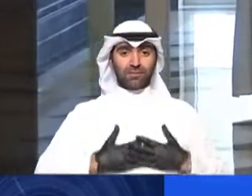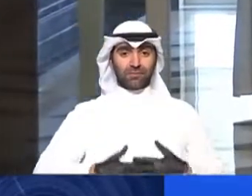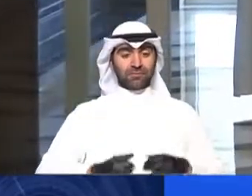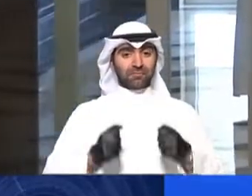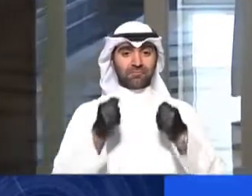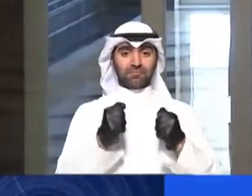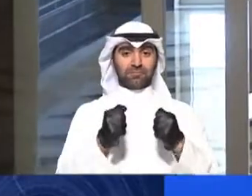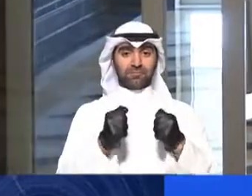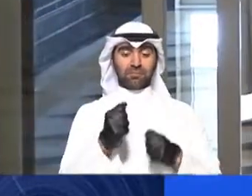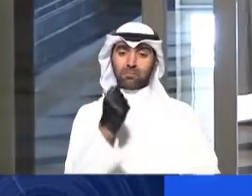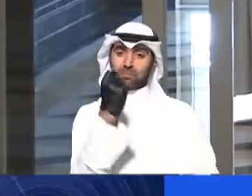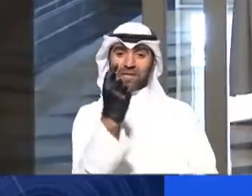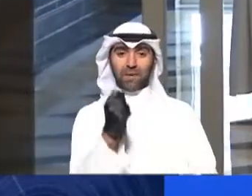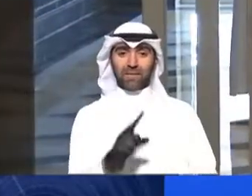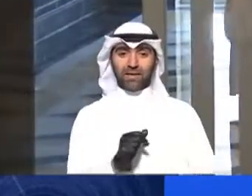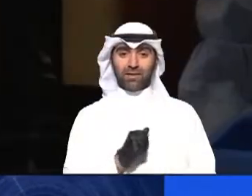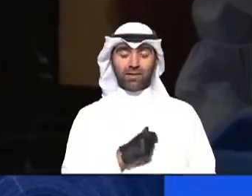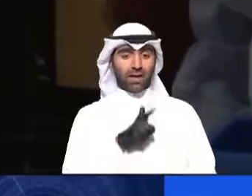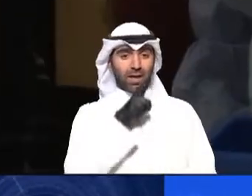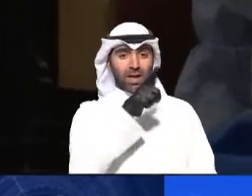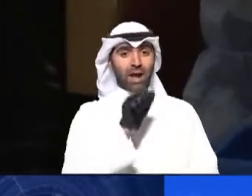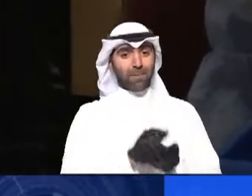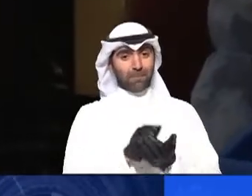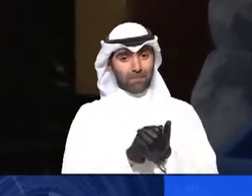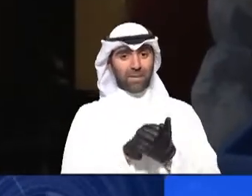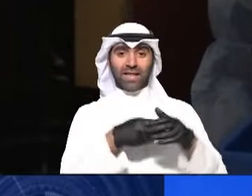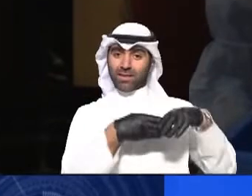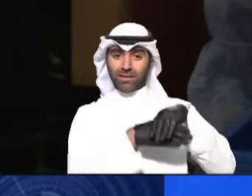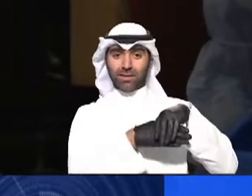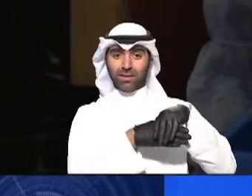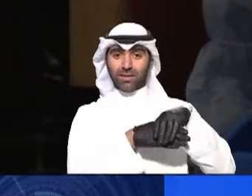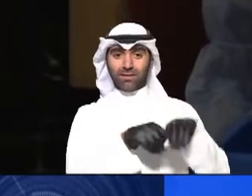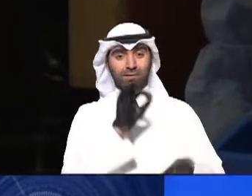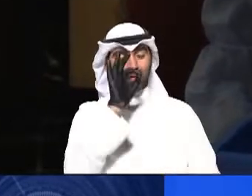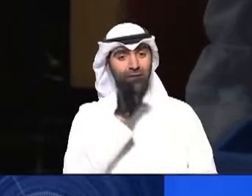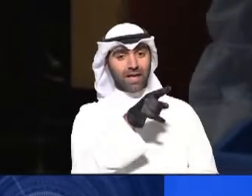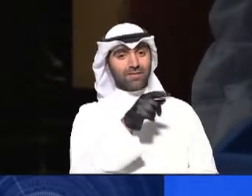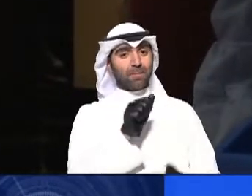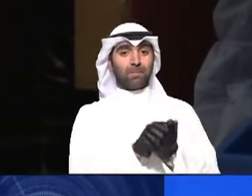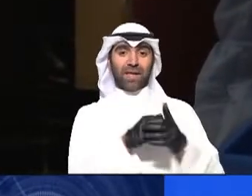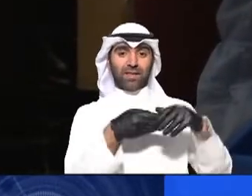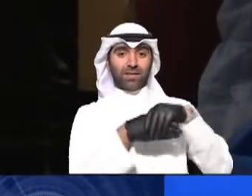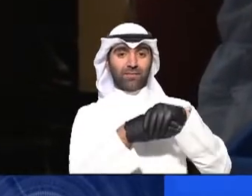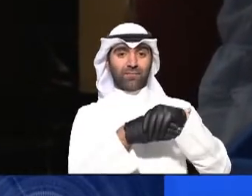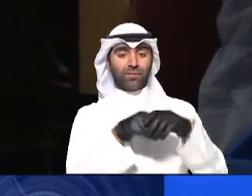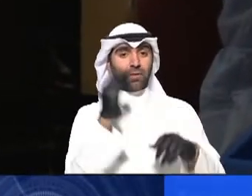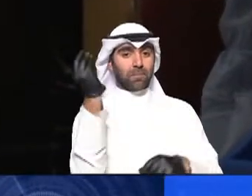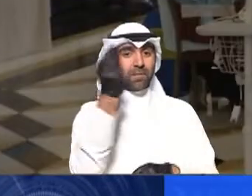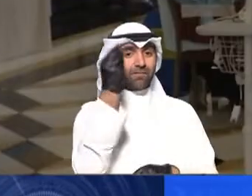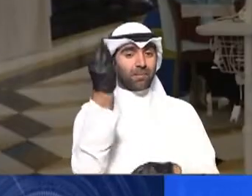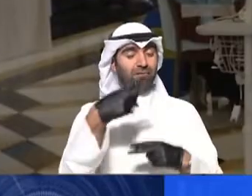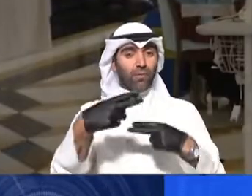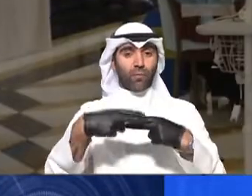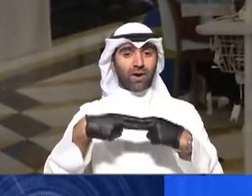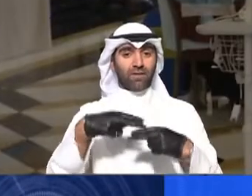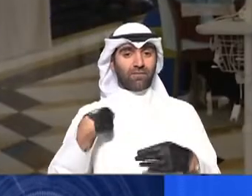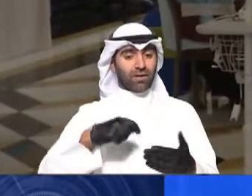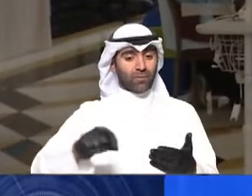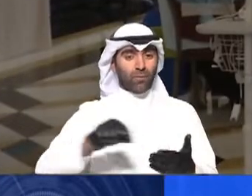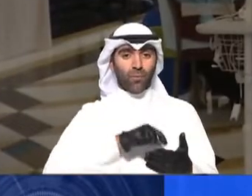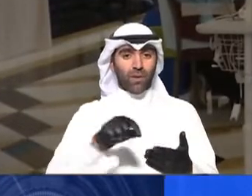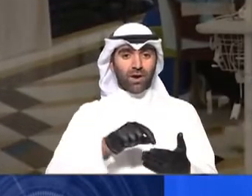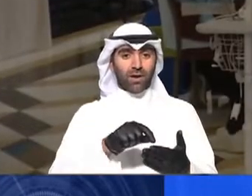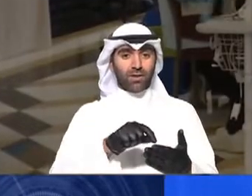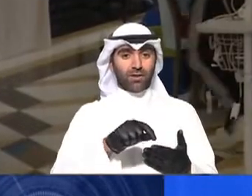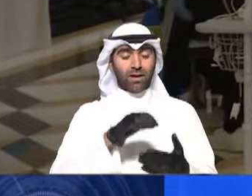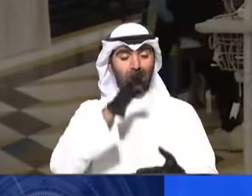زملائي أعتذر للأخوة المواطنين اللي راح يغادرون اليوم عن أي تقصير بدر منا، وأحب أشكر أيضا